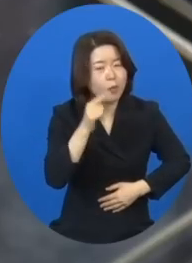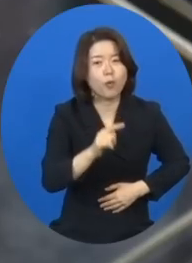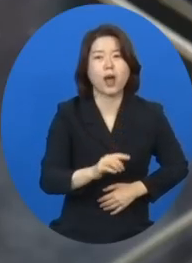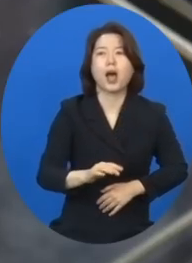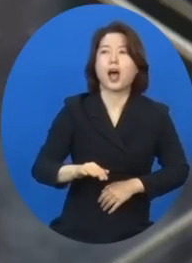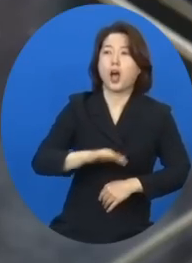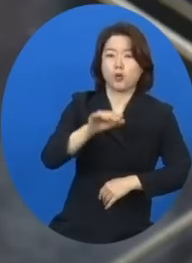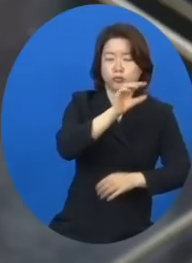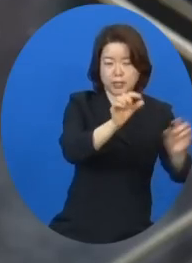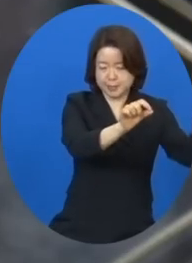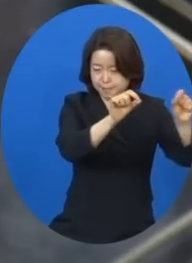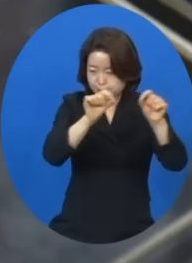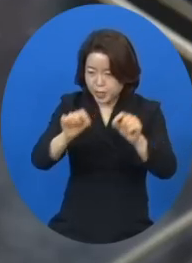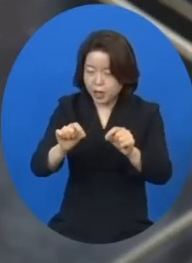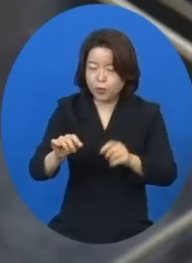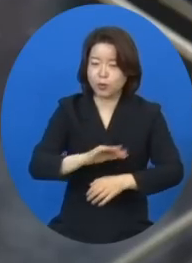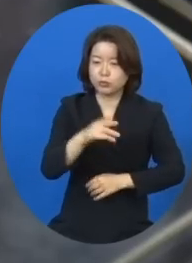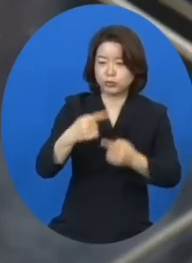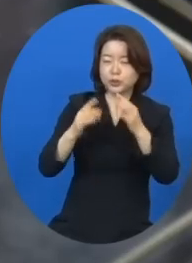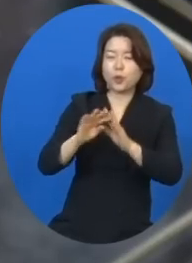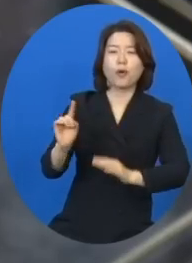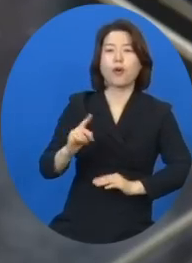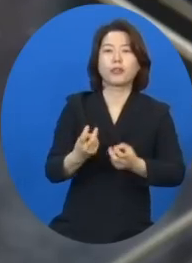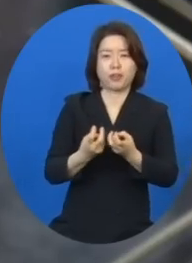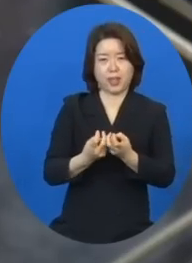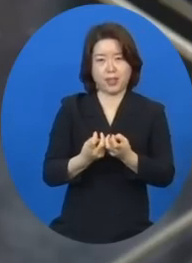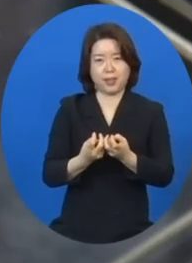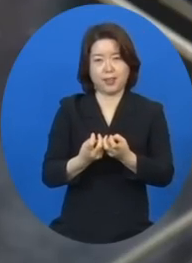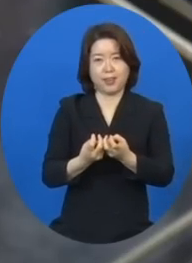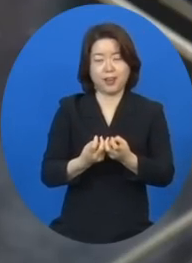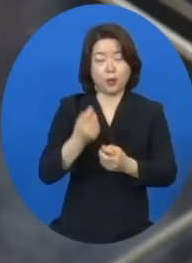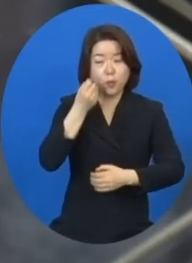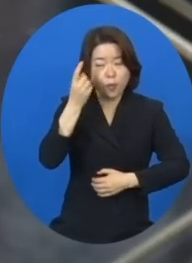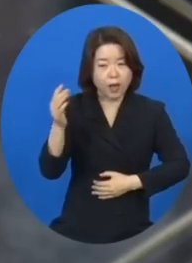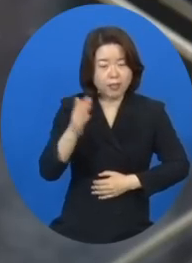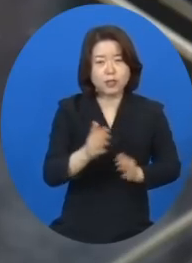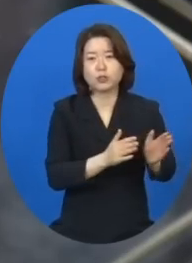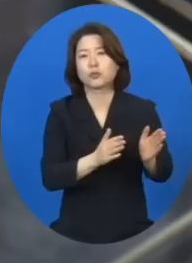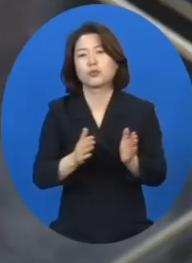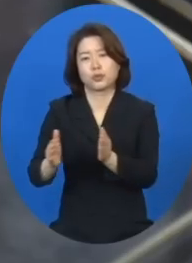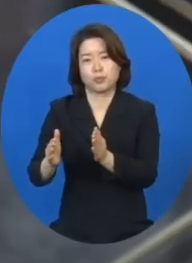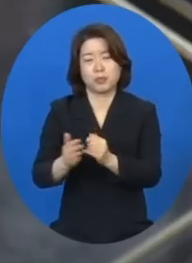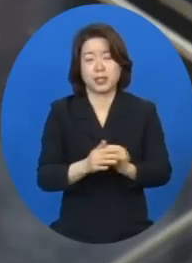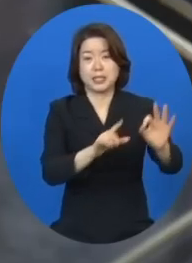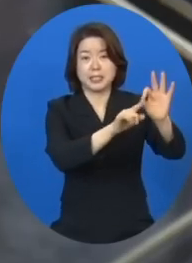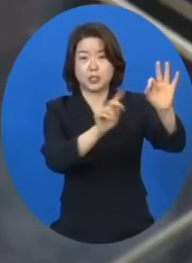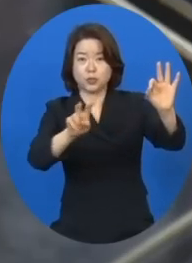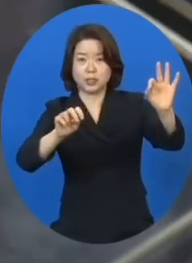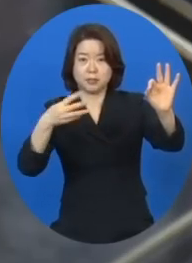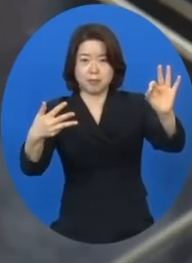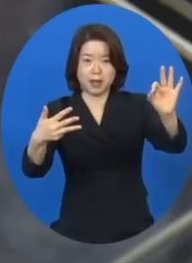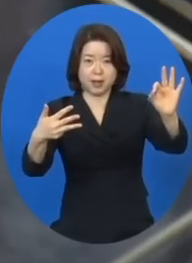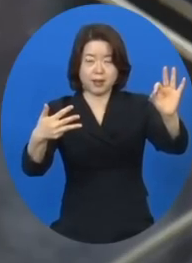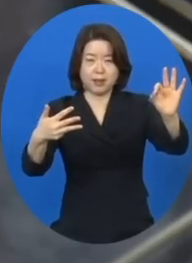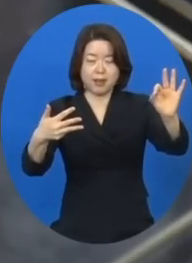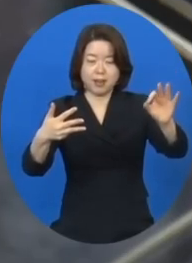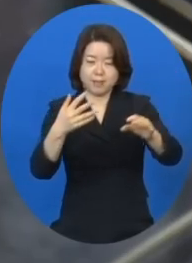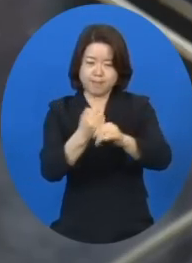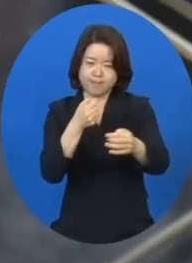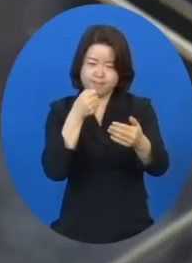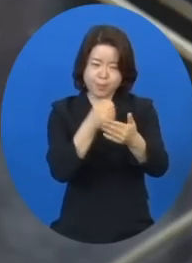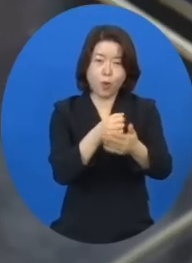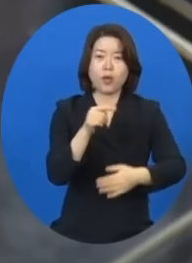준비해야 되는지 다녀오게도 되었어요. 한 달 정도 준비하고 10월 28일로 날짜를 정해서 예배를